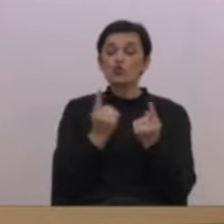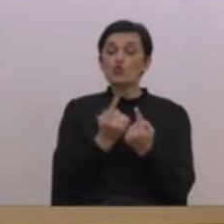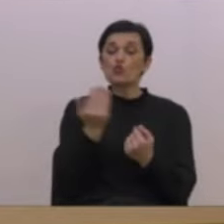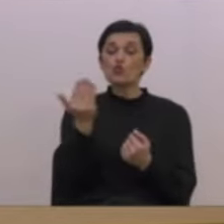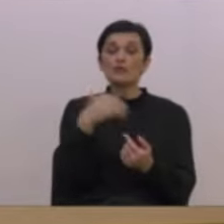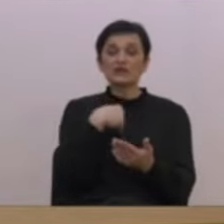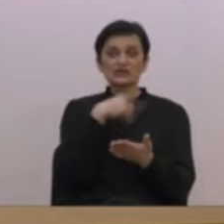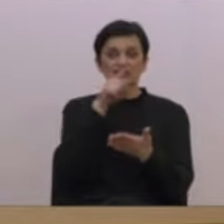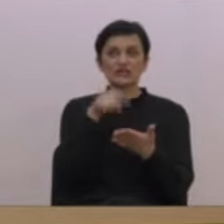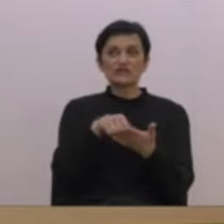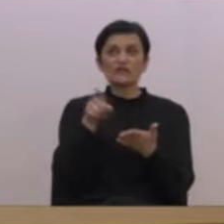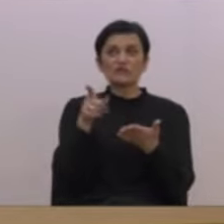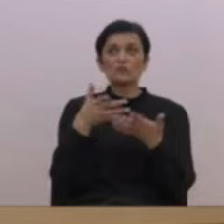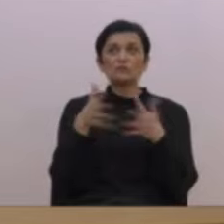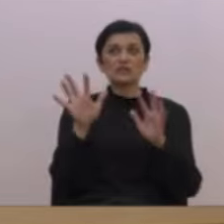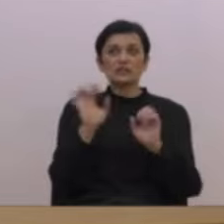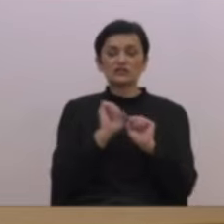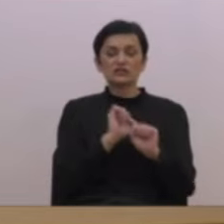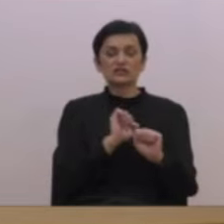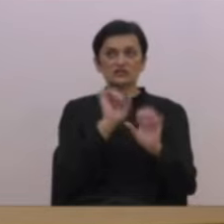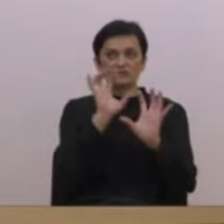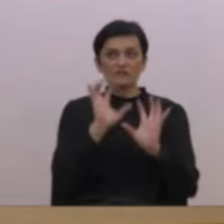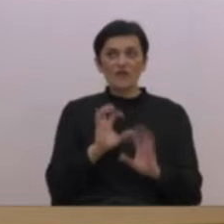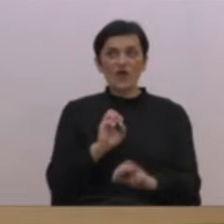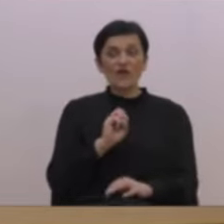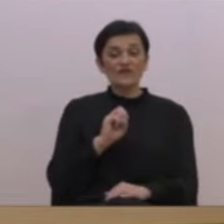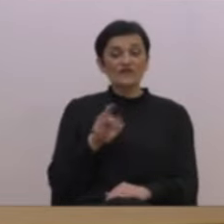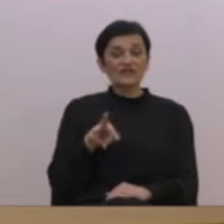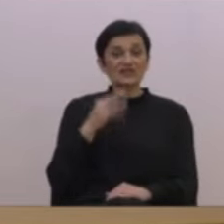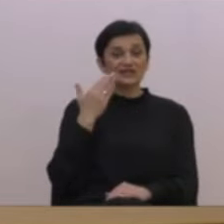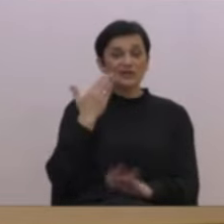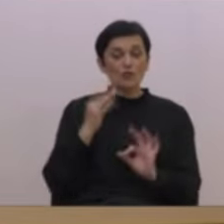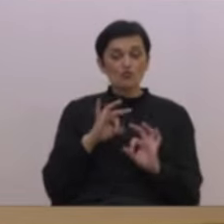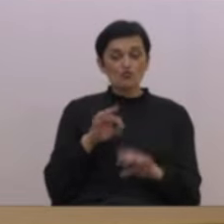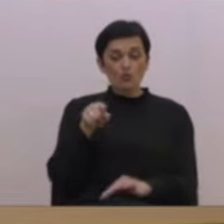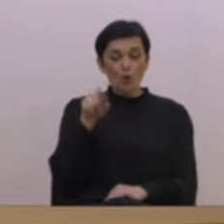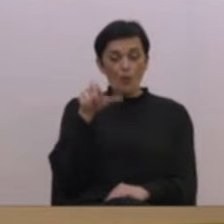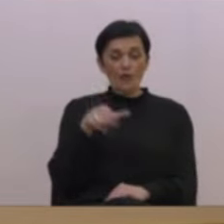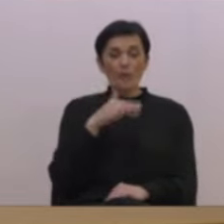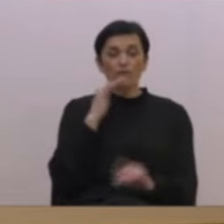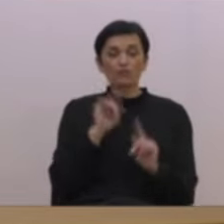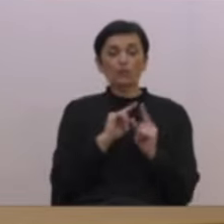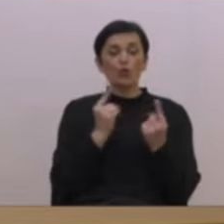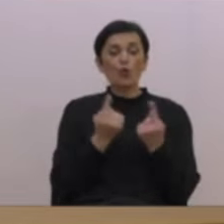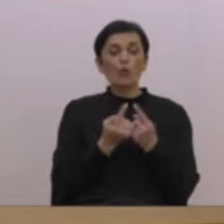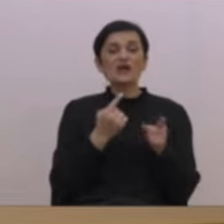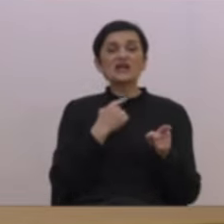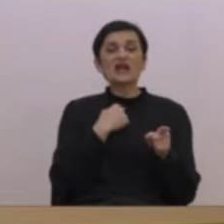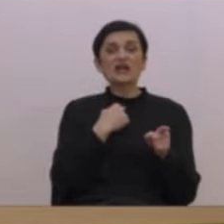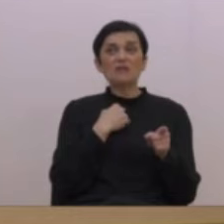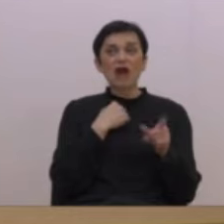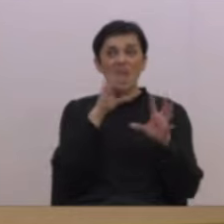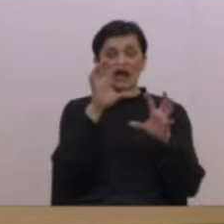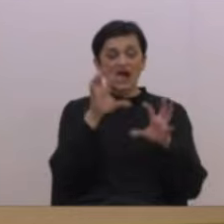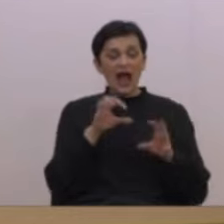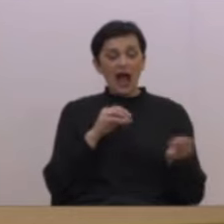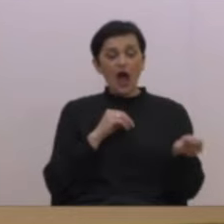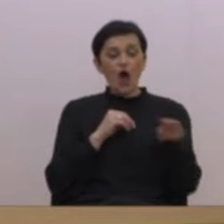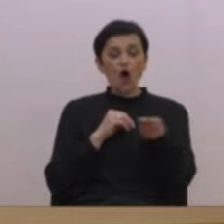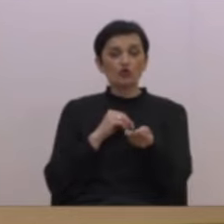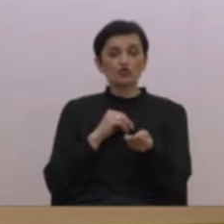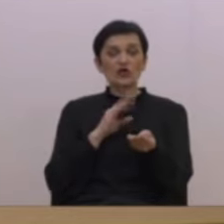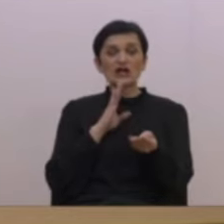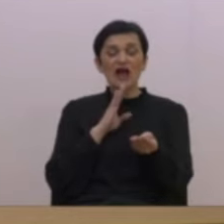რომელიც უფრო მეტად იცავს ამ კანონს, ვიდრე თავად მომხსენებელი. უმრავლესობის ხმებით გავა კანონი, რომელიც